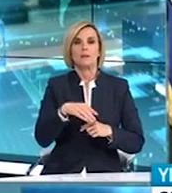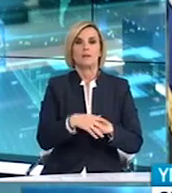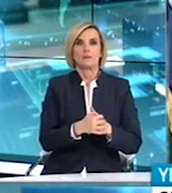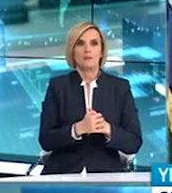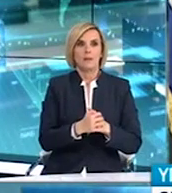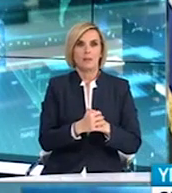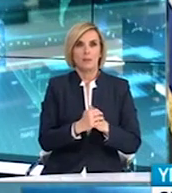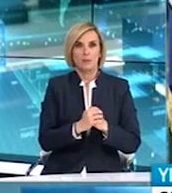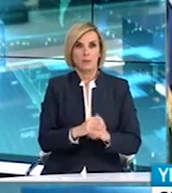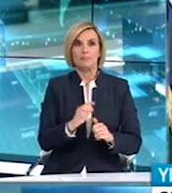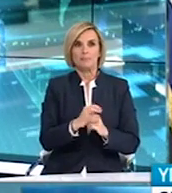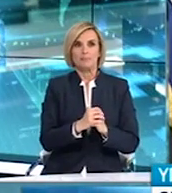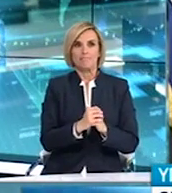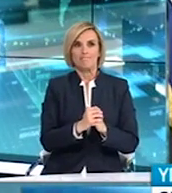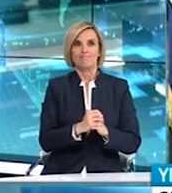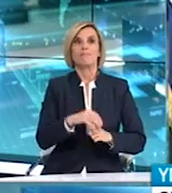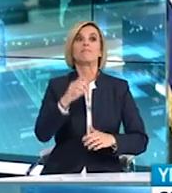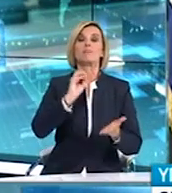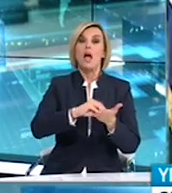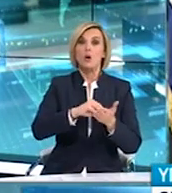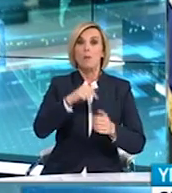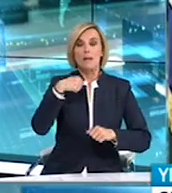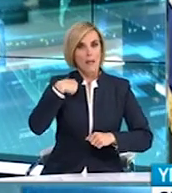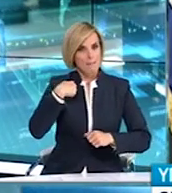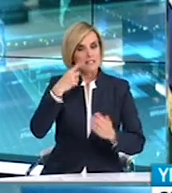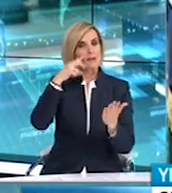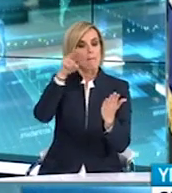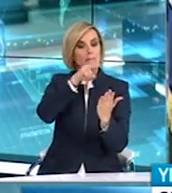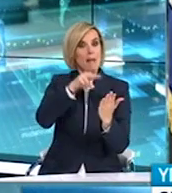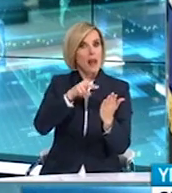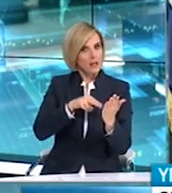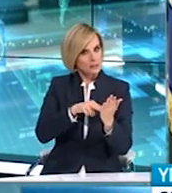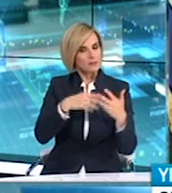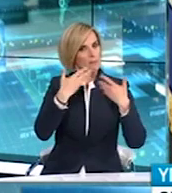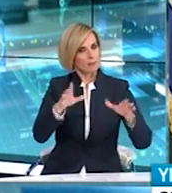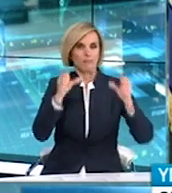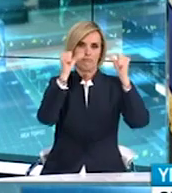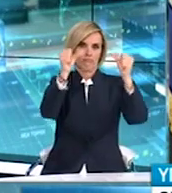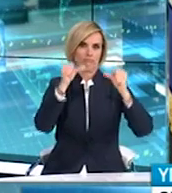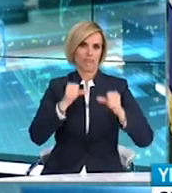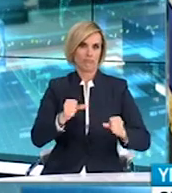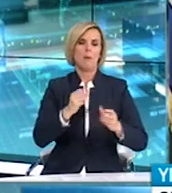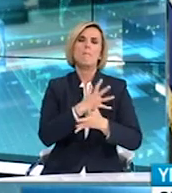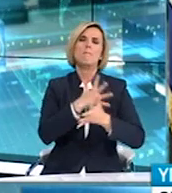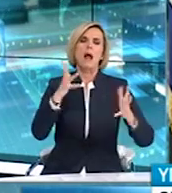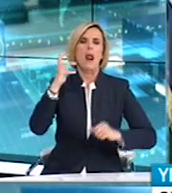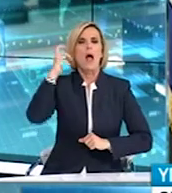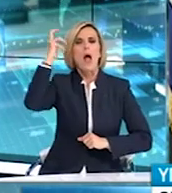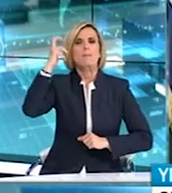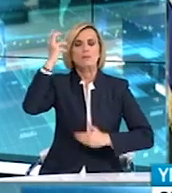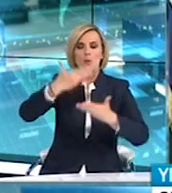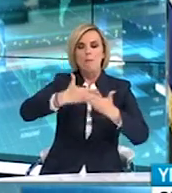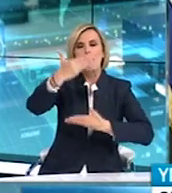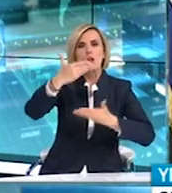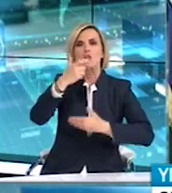φλεγμονή στην καρδιά. Ξέρουμε από μελέτες που έχουν γίνει και έχουν δημοσιευτεί σε πολύ μεγάλα επιστημονικά περιοδικά όπως το New